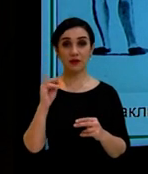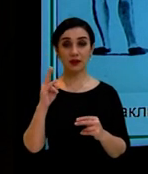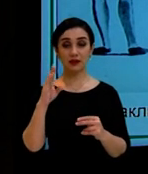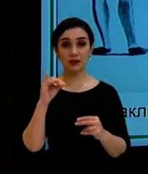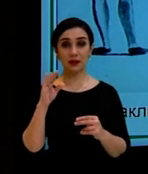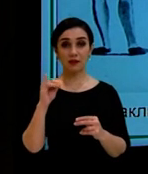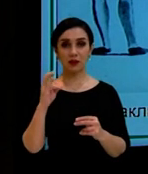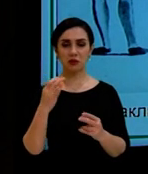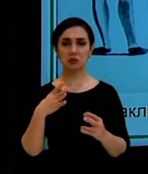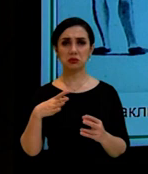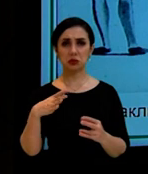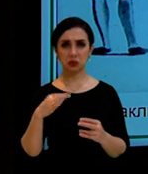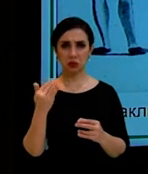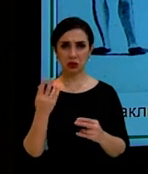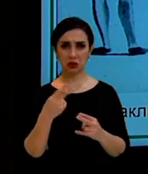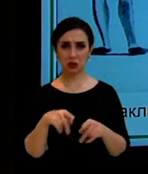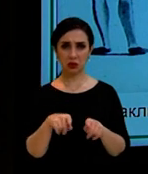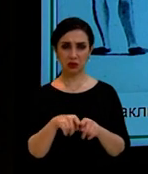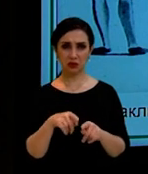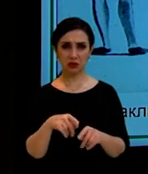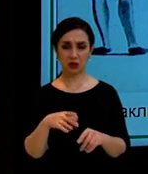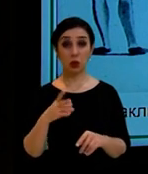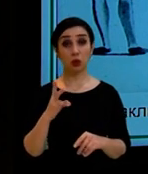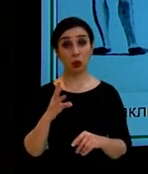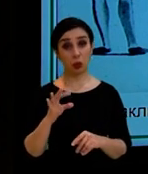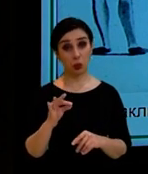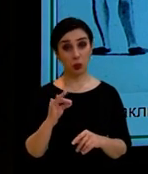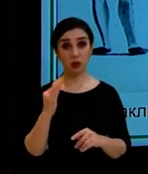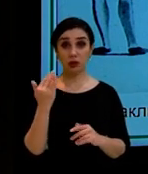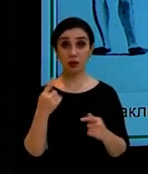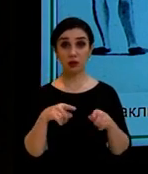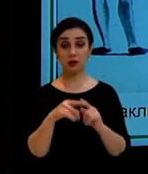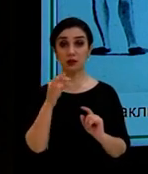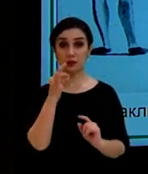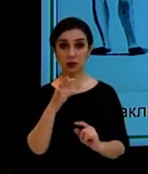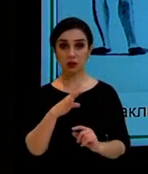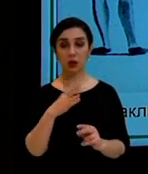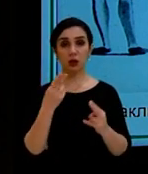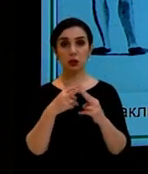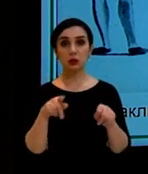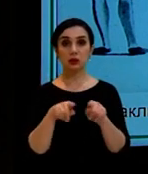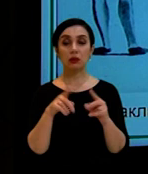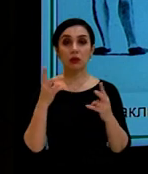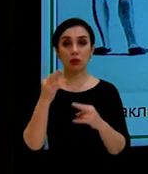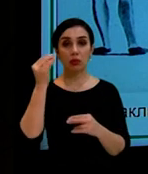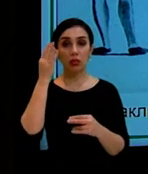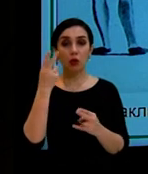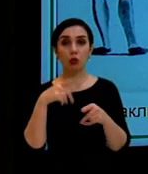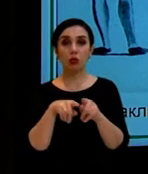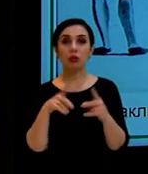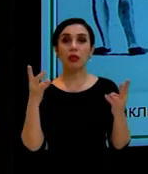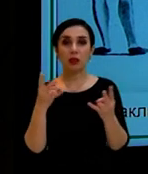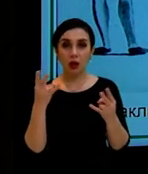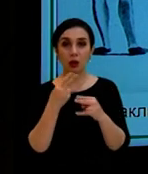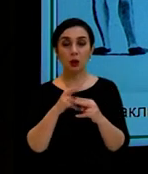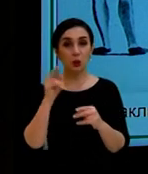порассуждаем зачем ему это но так как ему сказали что вот этой наукой он тоже